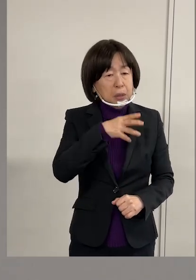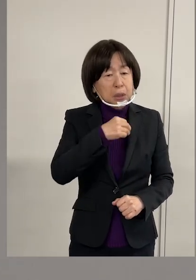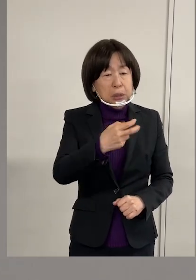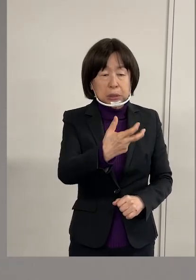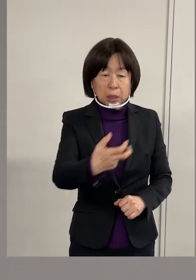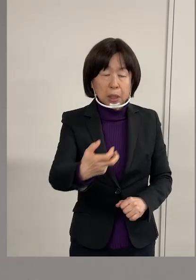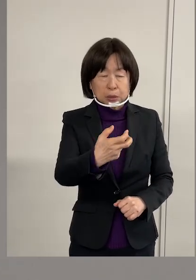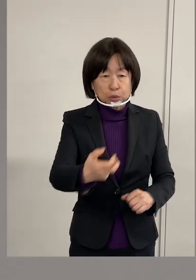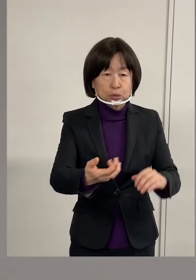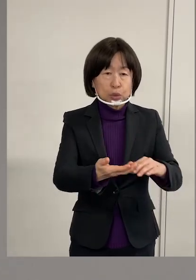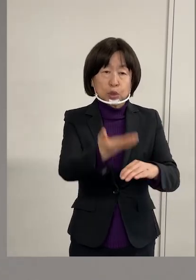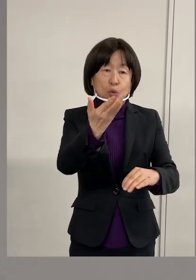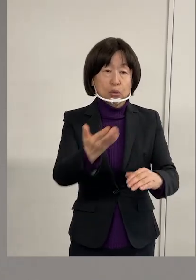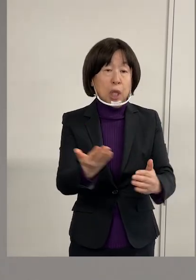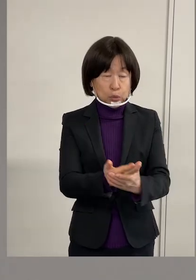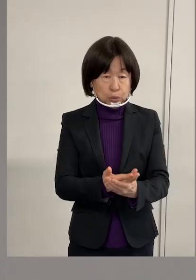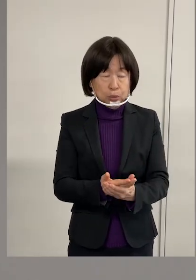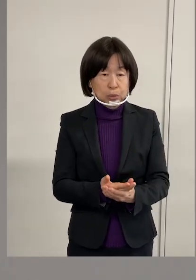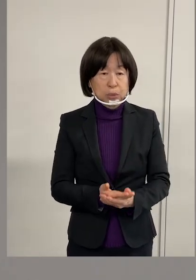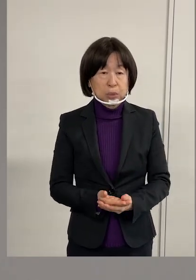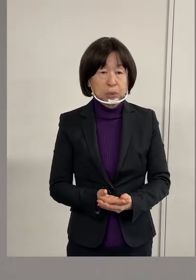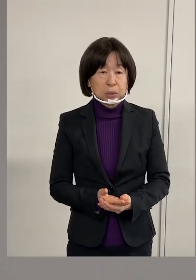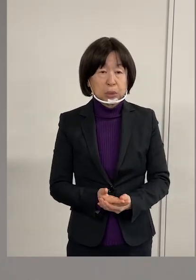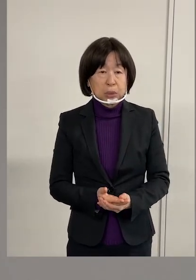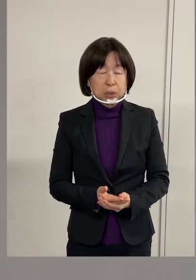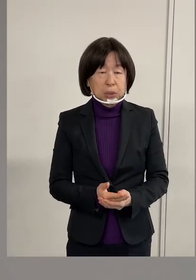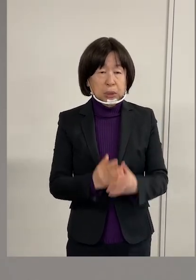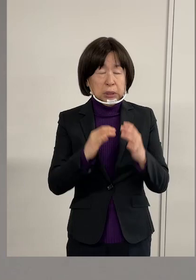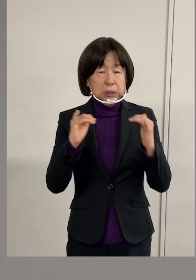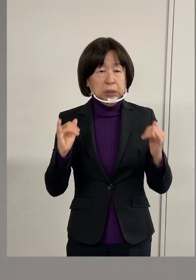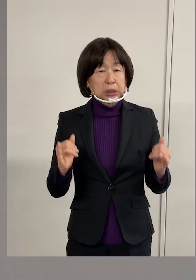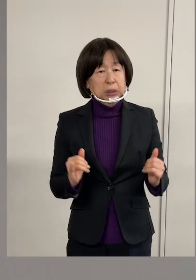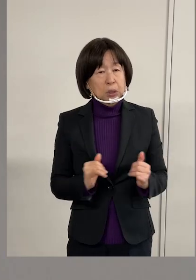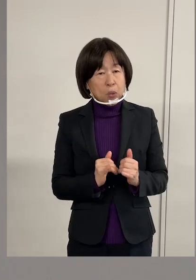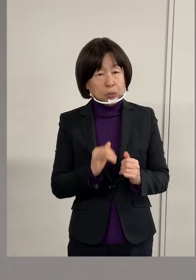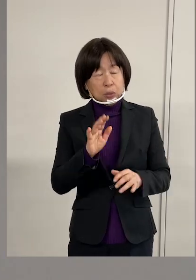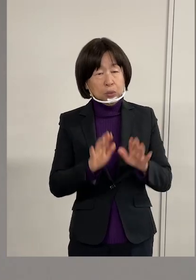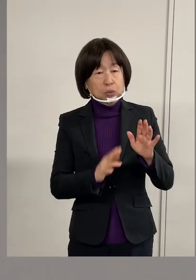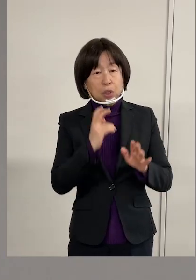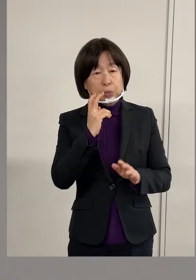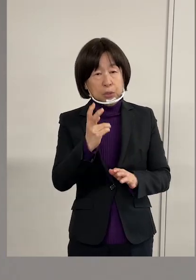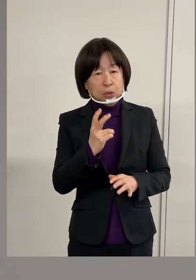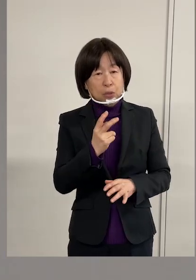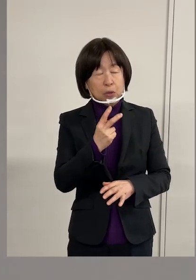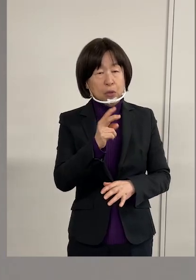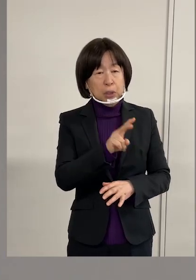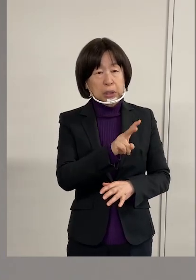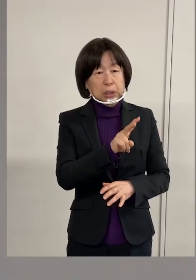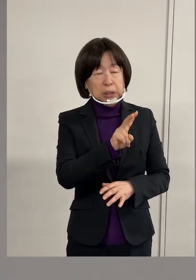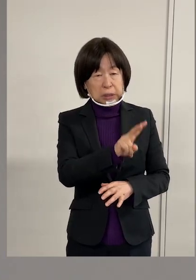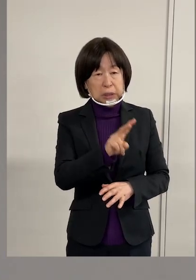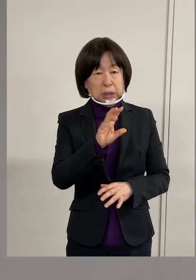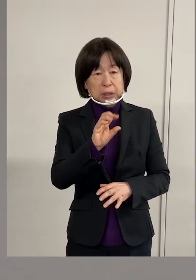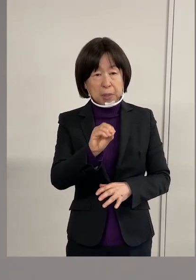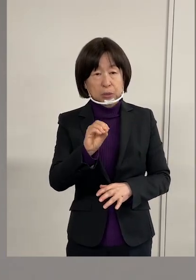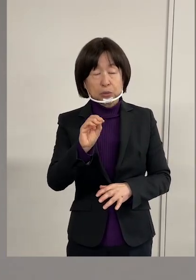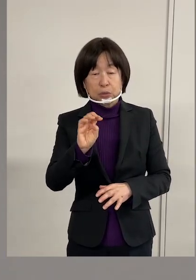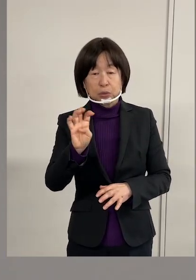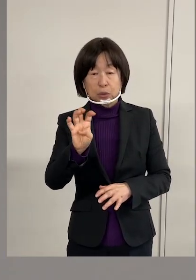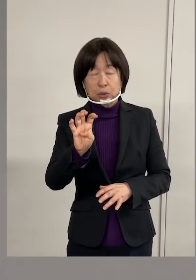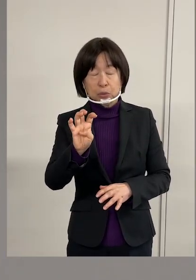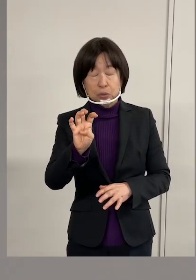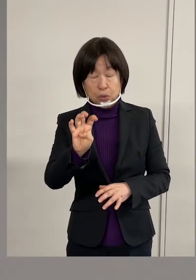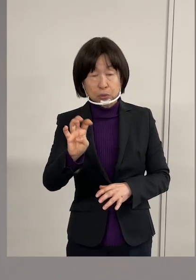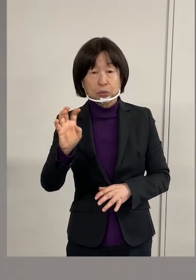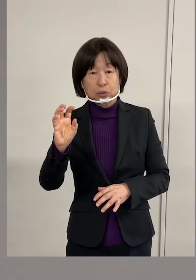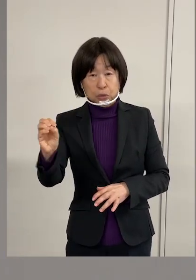ます。で、厚労省も、人口推計の中で2040年の推計を、まあ、非常に使うようになりま